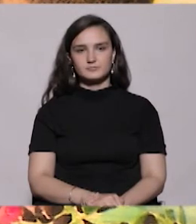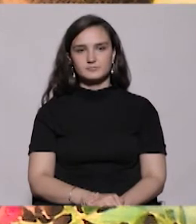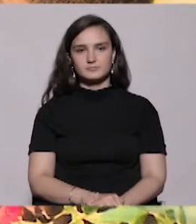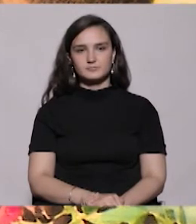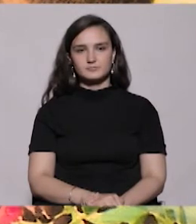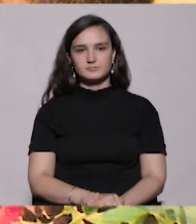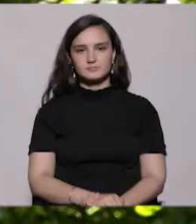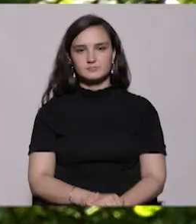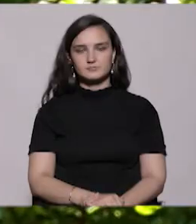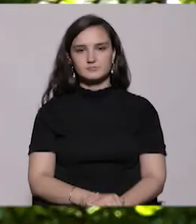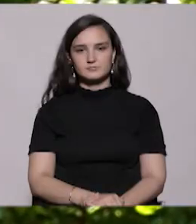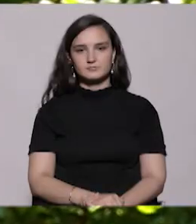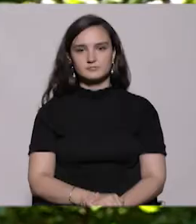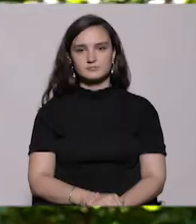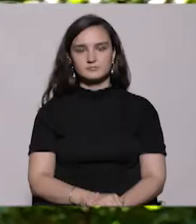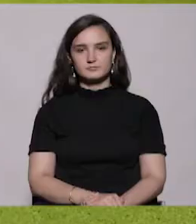ერთი და მელალა.